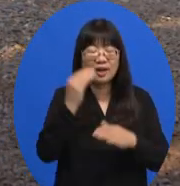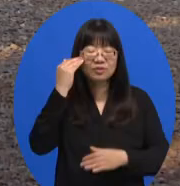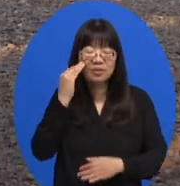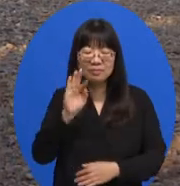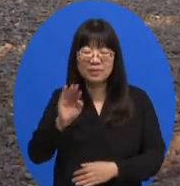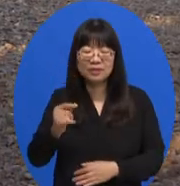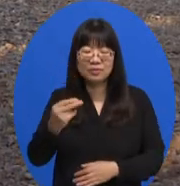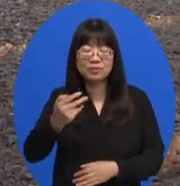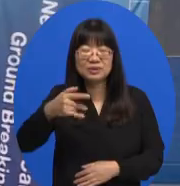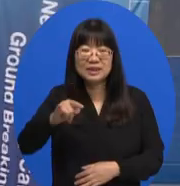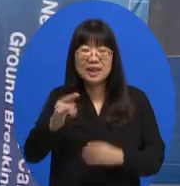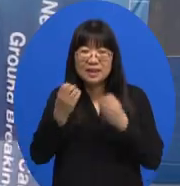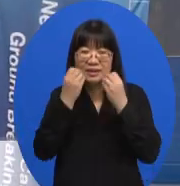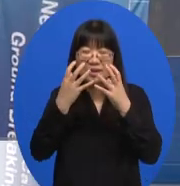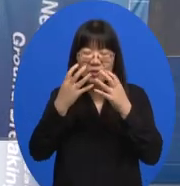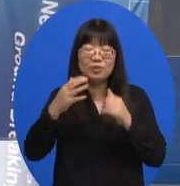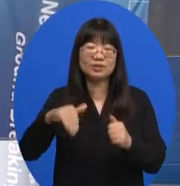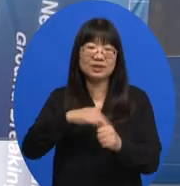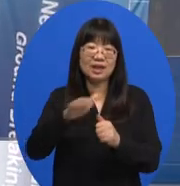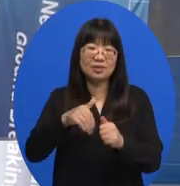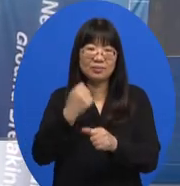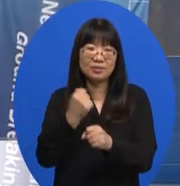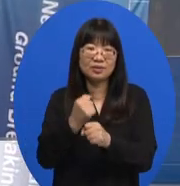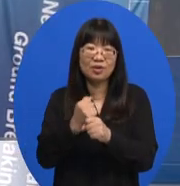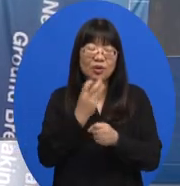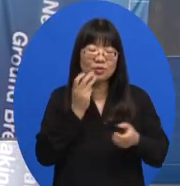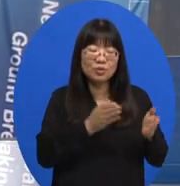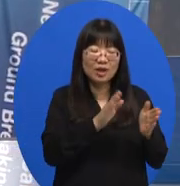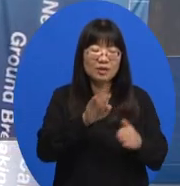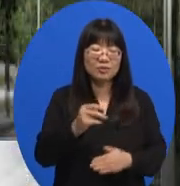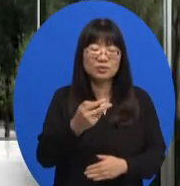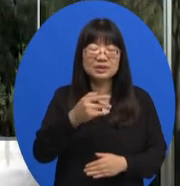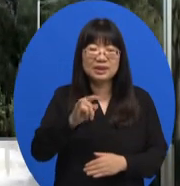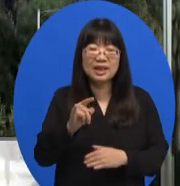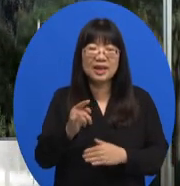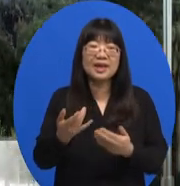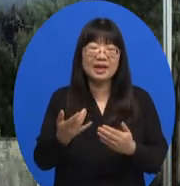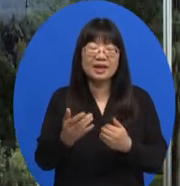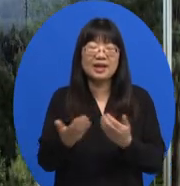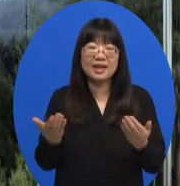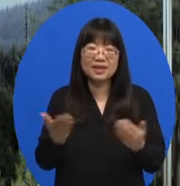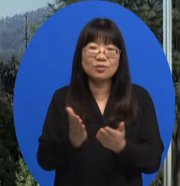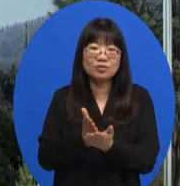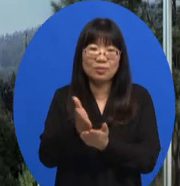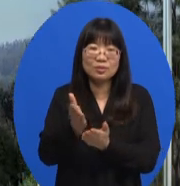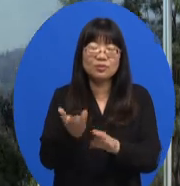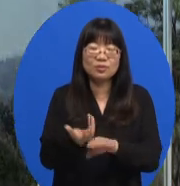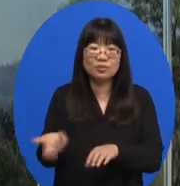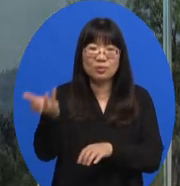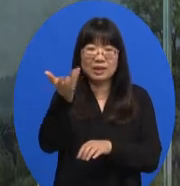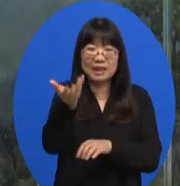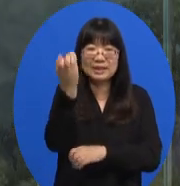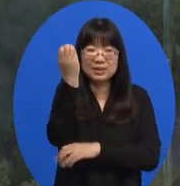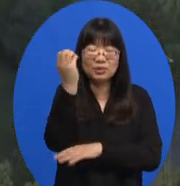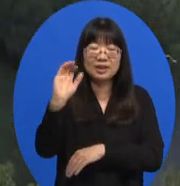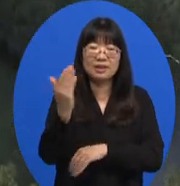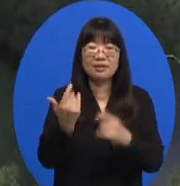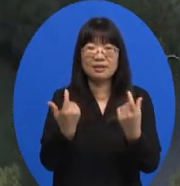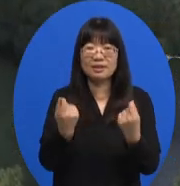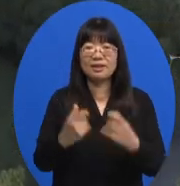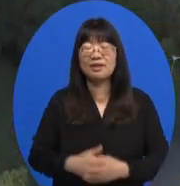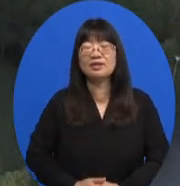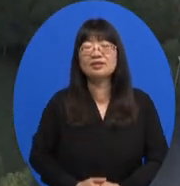새로운 생태계 조성은 물론 경기도가 반도체 업으로 도약하는 발판이 될 전망입니다. 경기지TV 이슬비입니다.